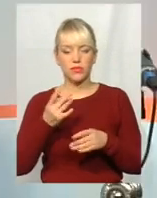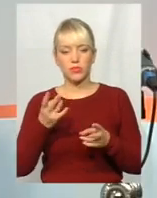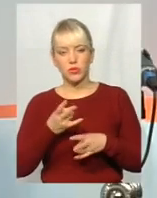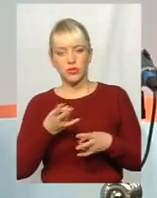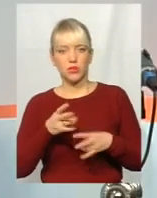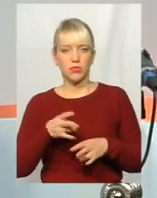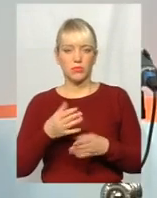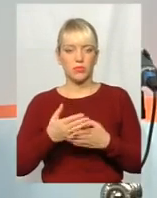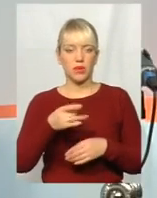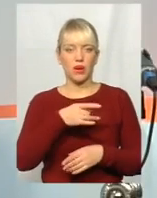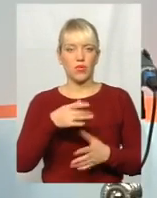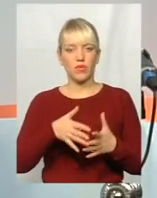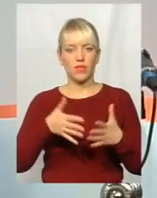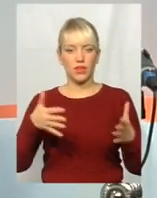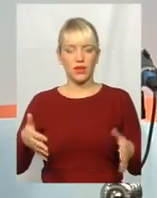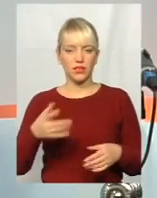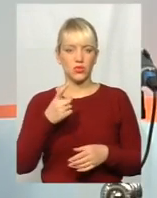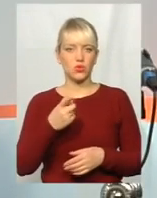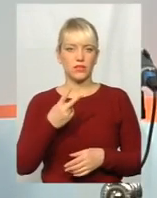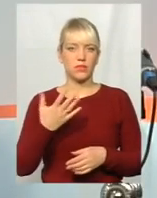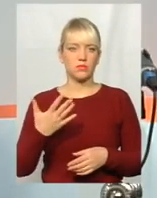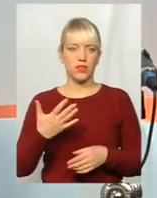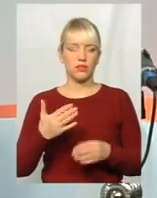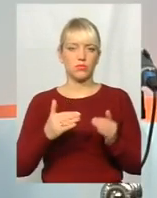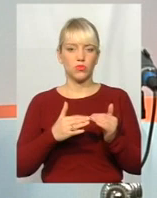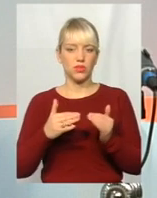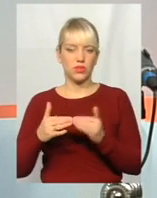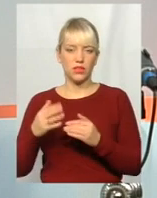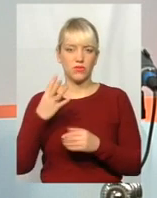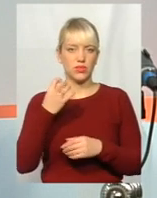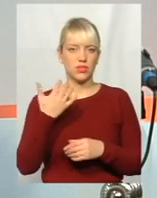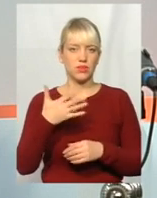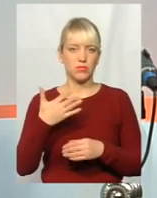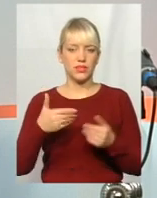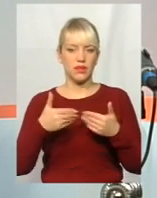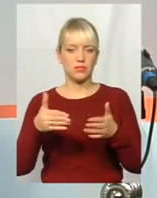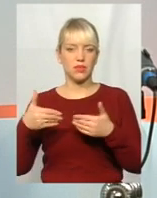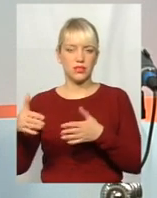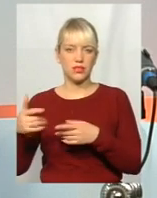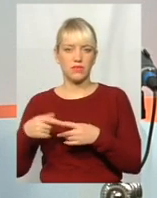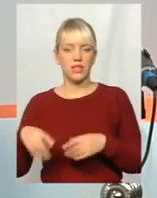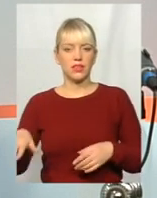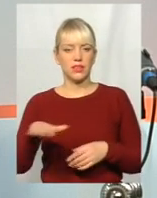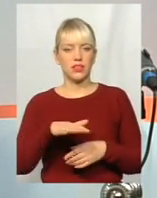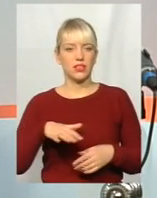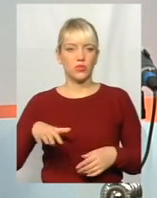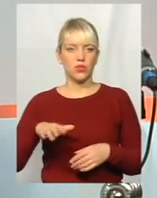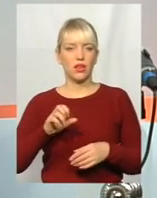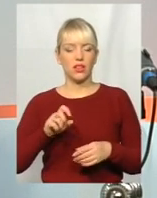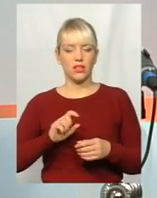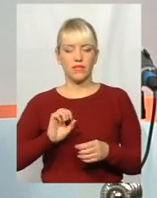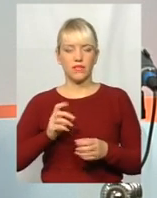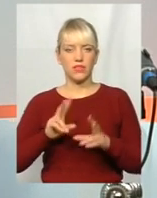Район великий, 125 будинків, 450 під'їздів. Територіально дуже розкидані.